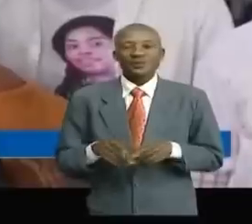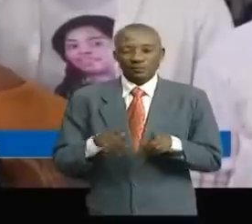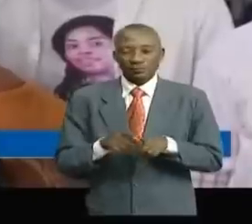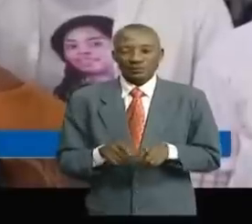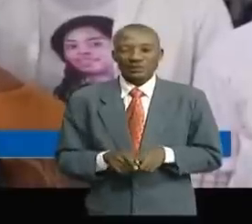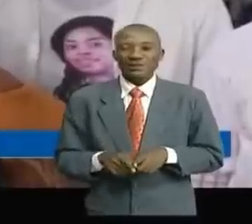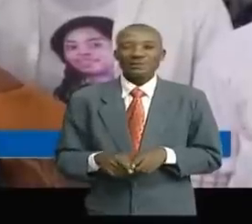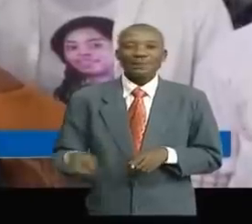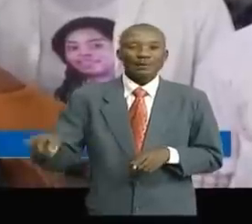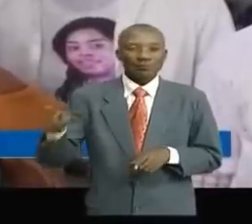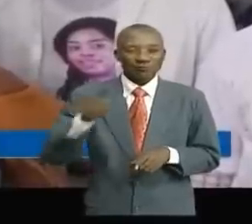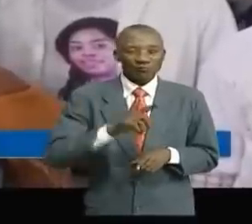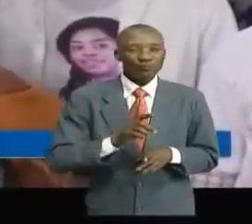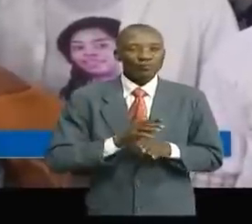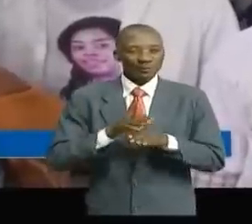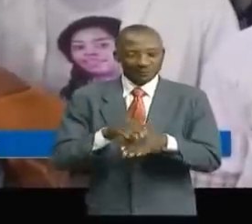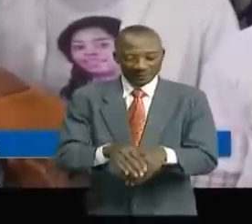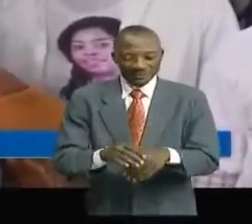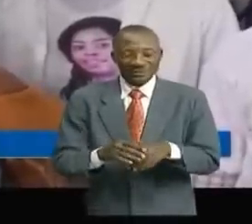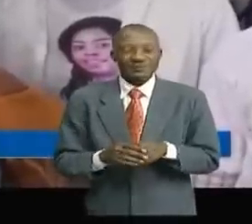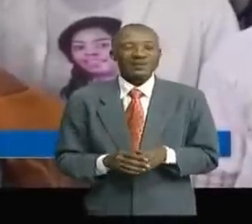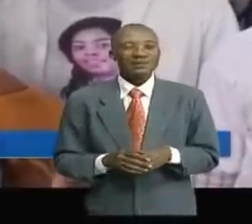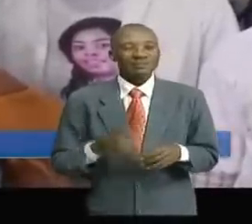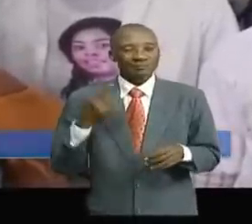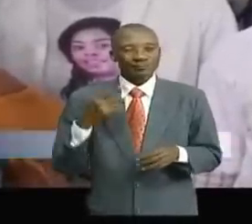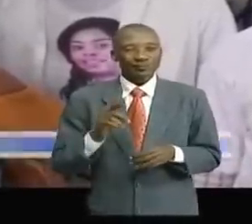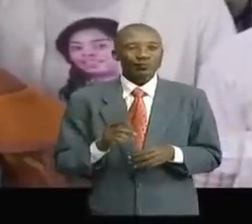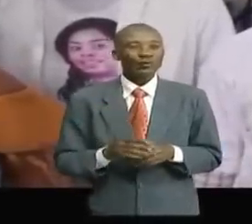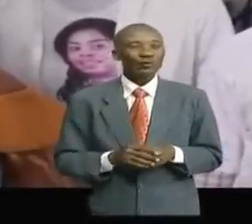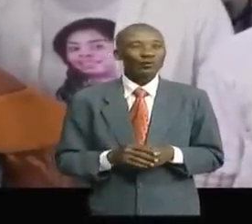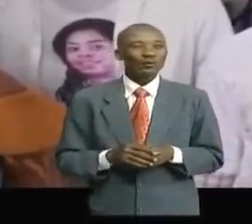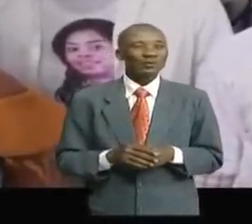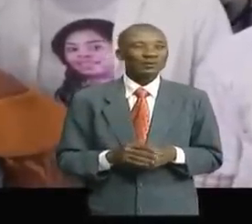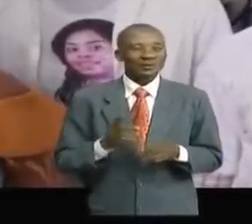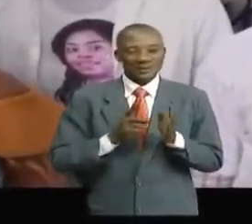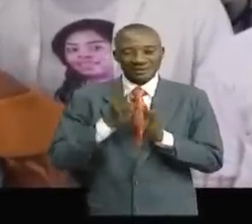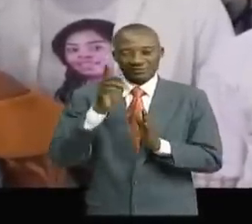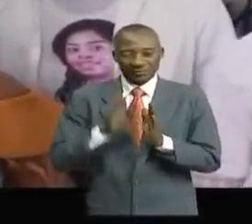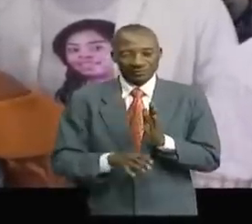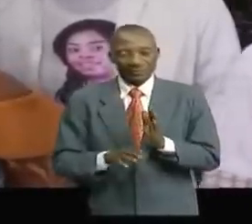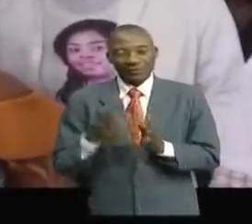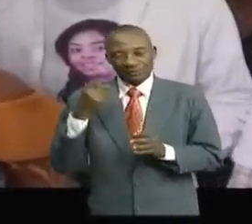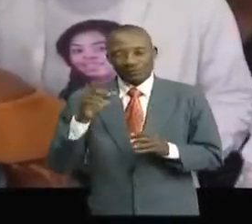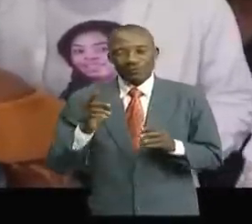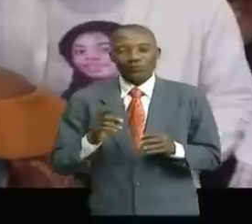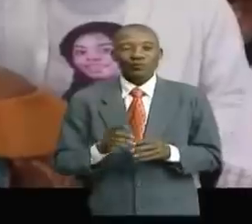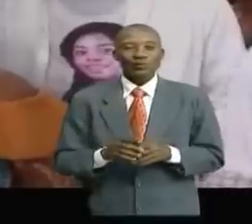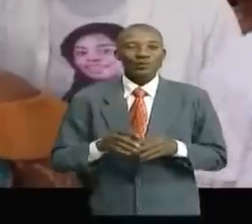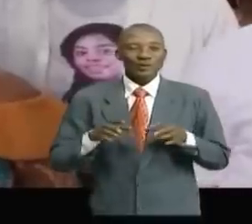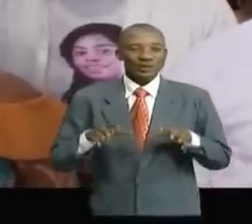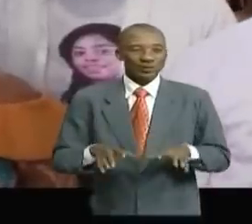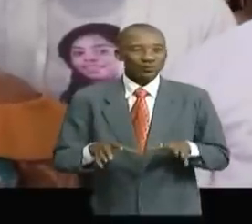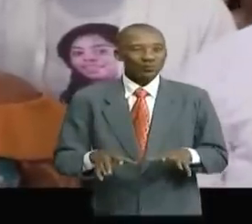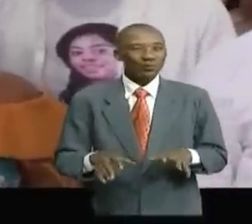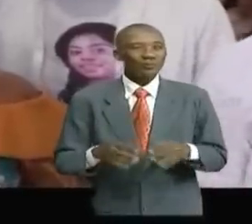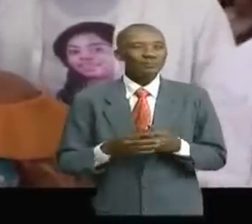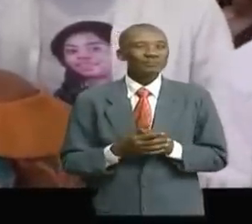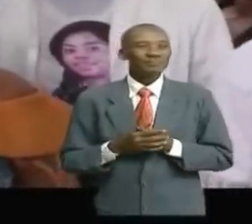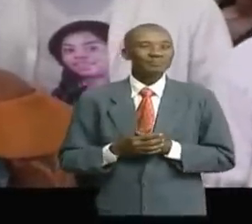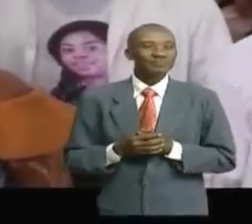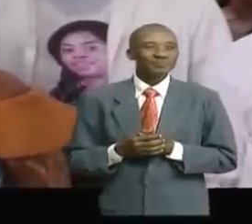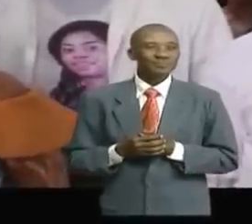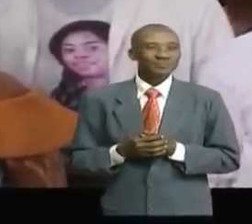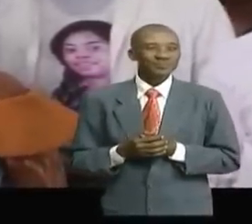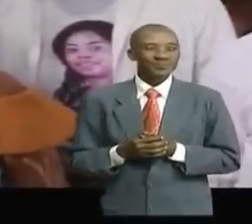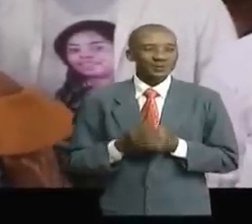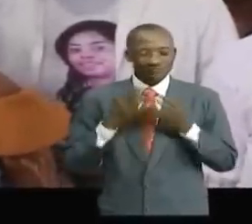épargné. Aujourd'hui, nous allons leur remettre leur somme qu'ils ont gardée dans la caisse de Congo Focus pour qu'au travers leurs petits